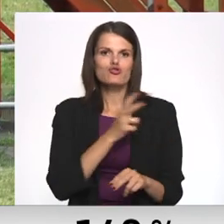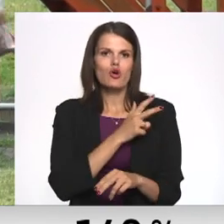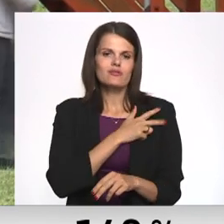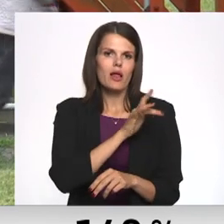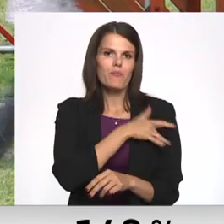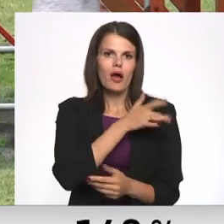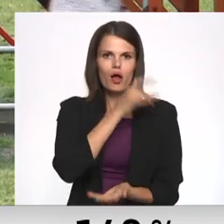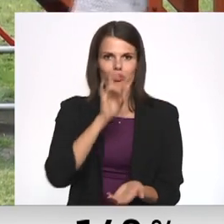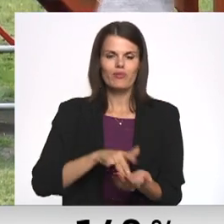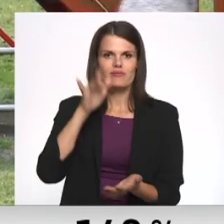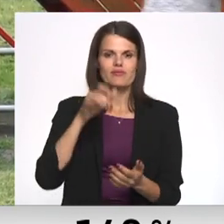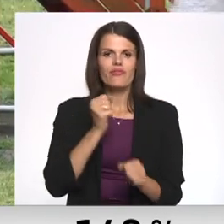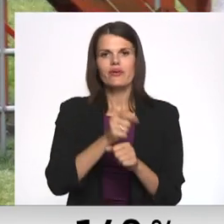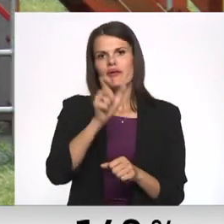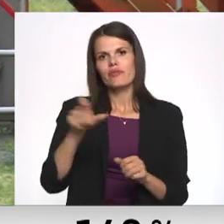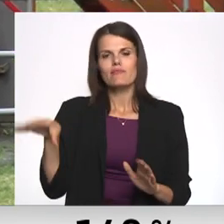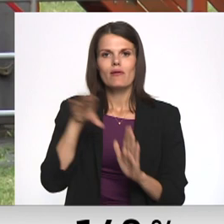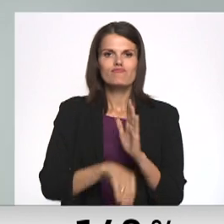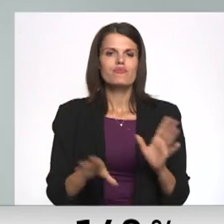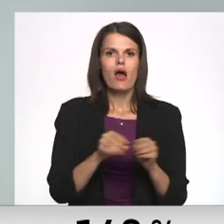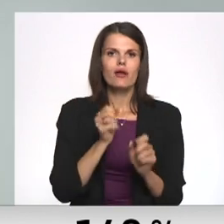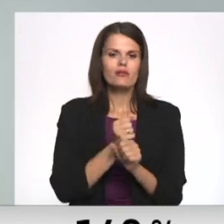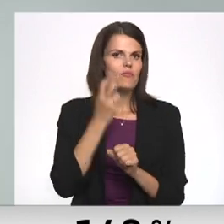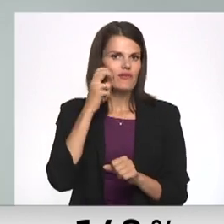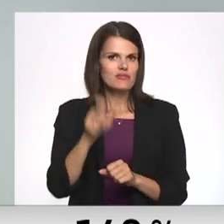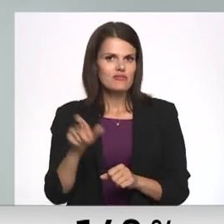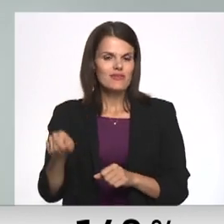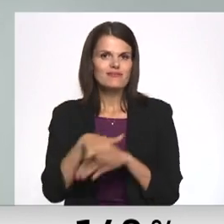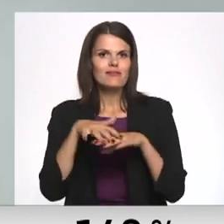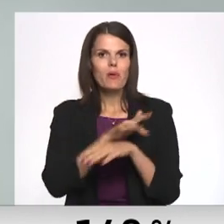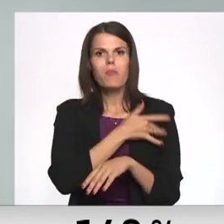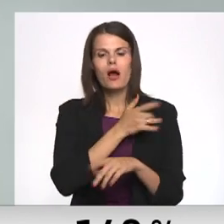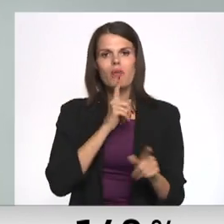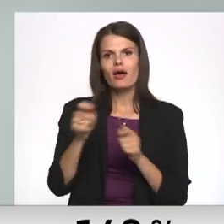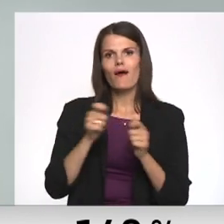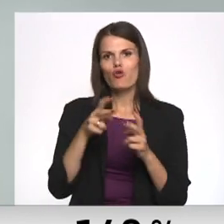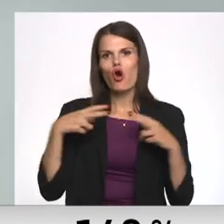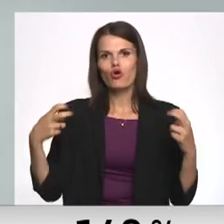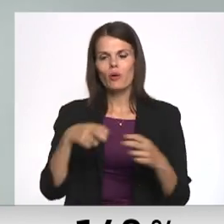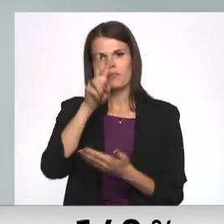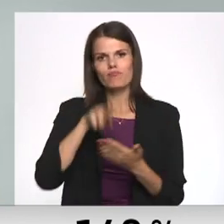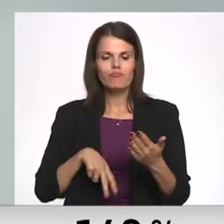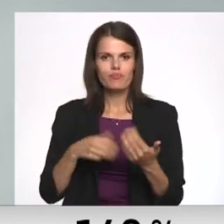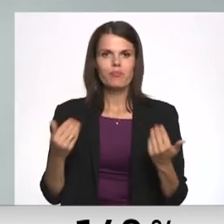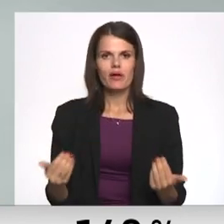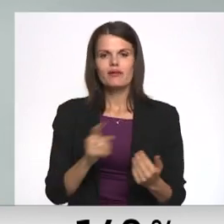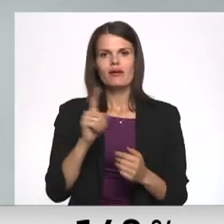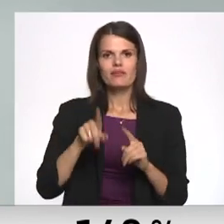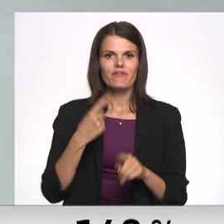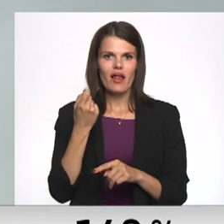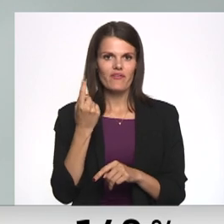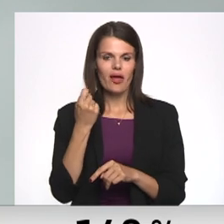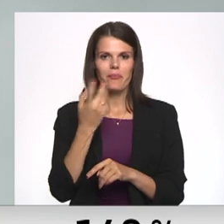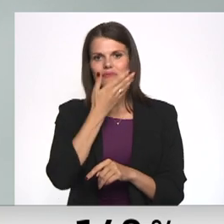pakalpojuma centra darbinieku iesaisti darbā ar senioriem. Sabiedrisko pakalpojumu regulēšanas komisijā izskatīšanā patreiz ir vēl